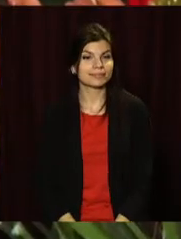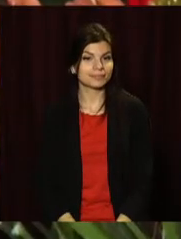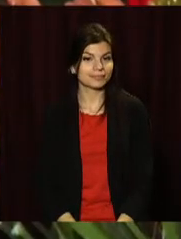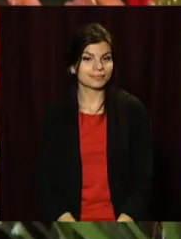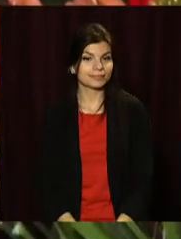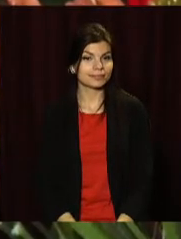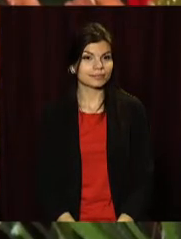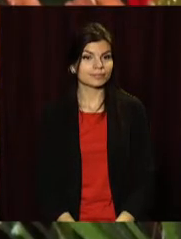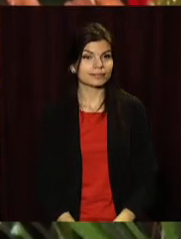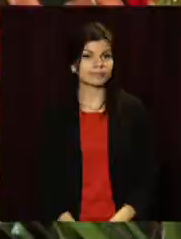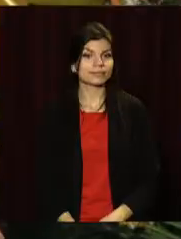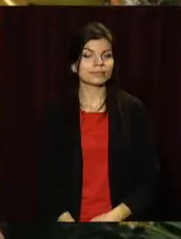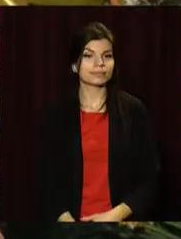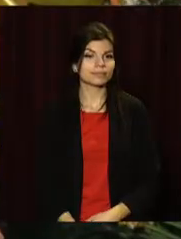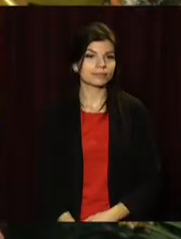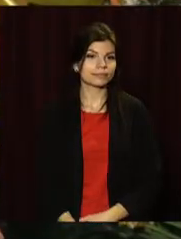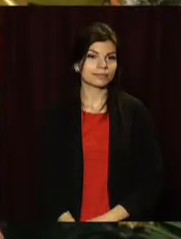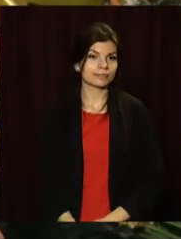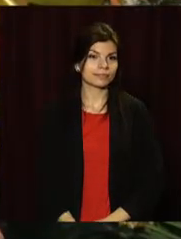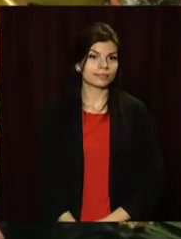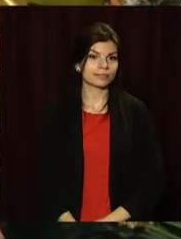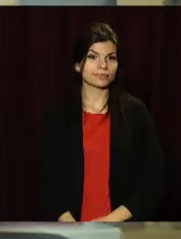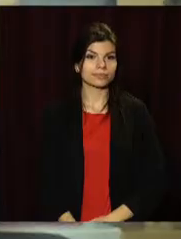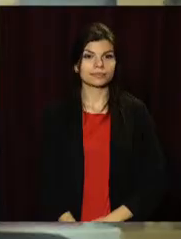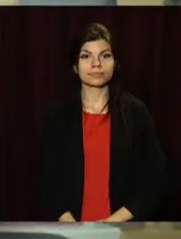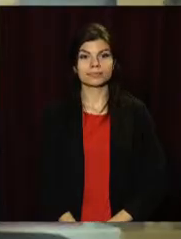Коденцов, Василь Самовар, Open News, телеканал «Відкритий».